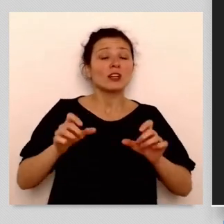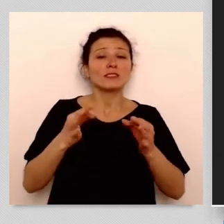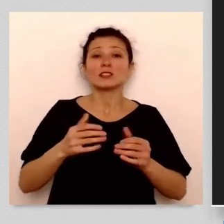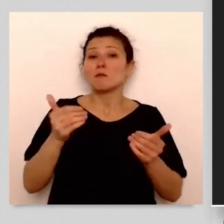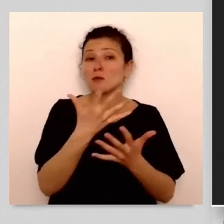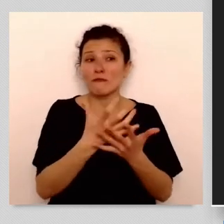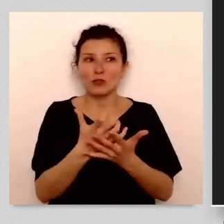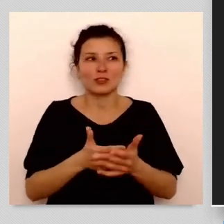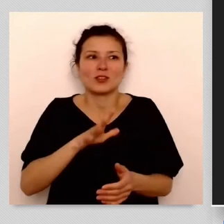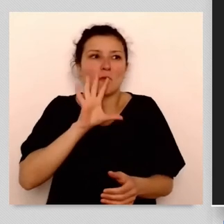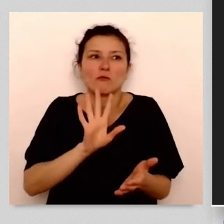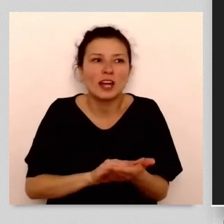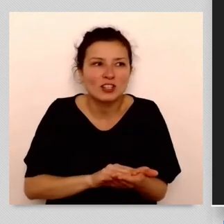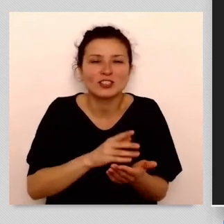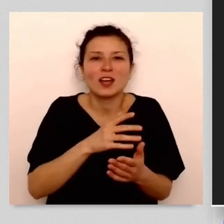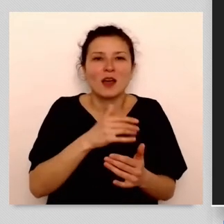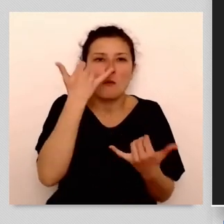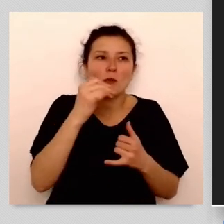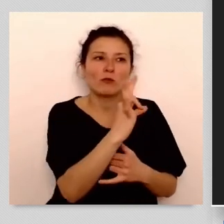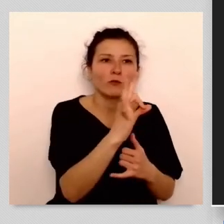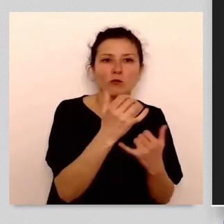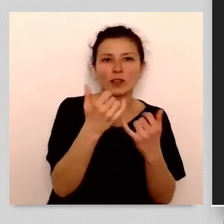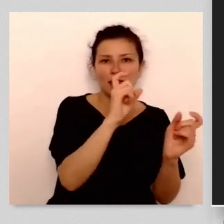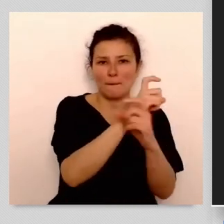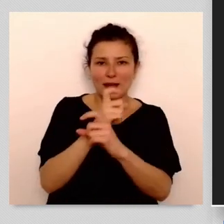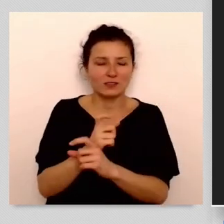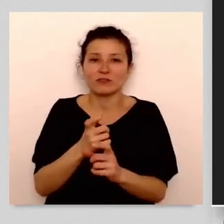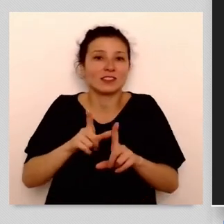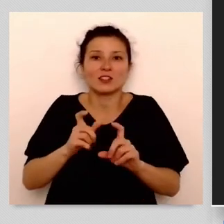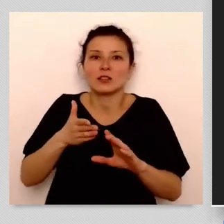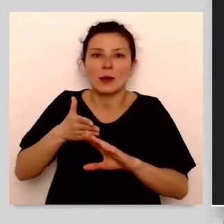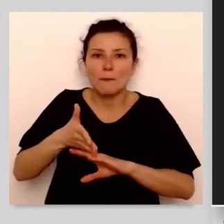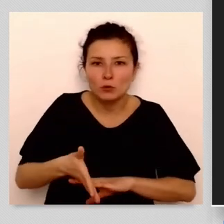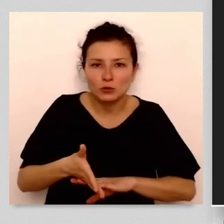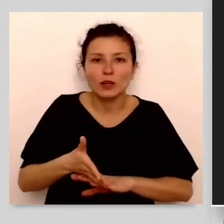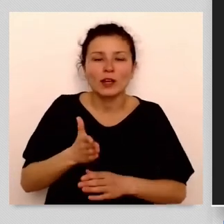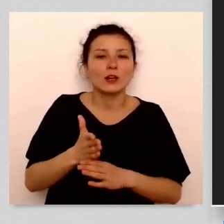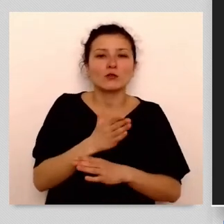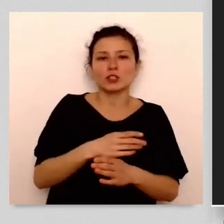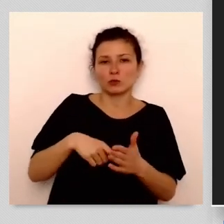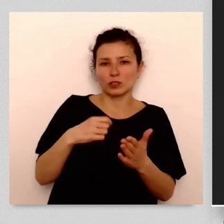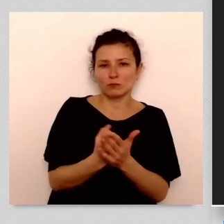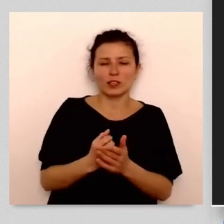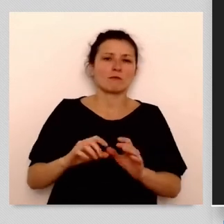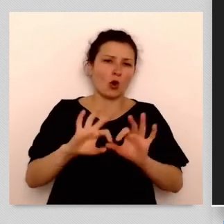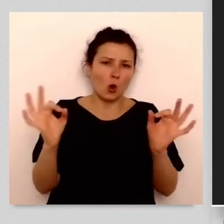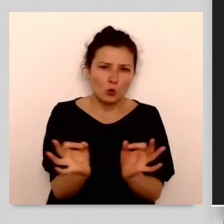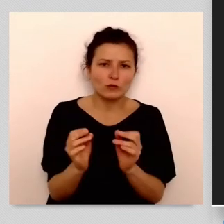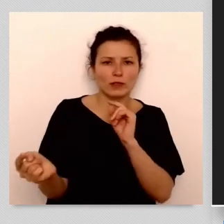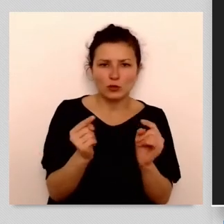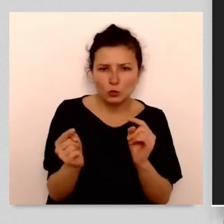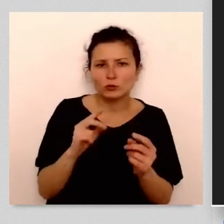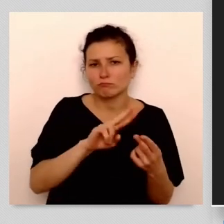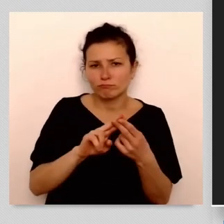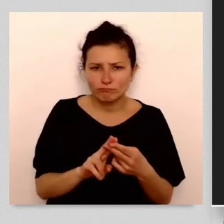błędów innych, tak wchodząc w tej chwili za późno, jak to już ustaliliśmy chyba w ogólnym konsensusie, w